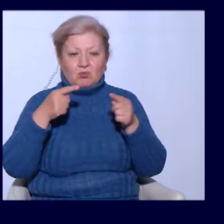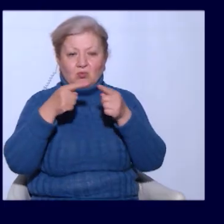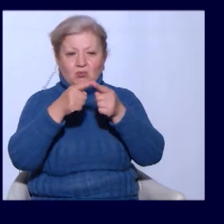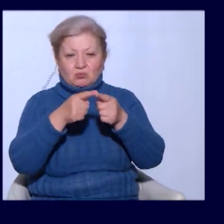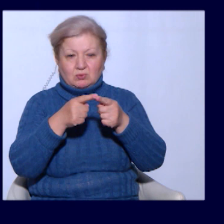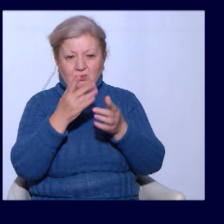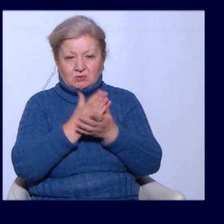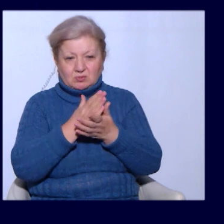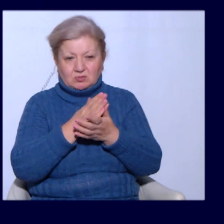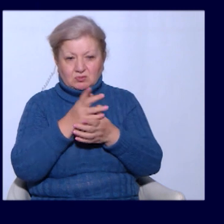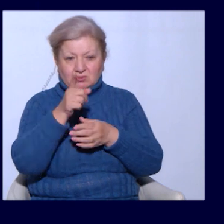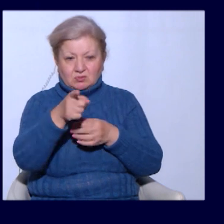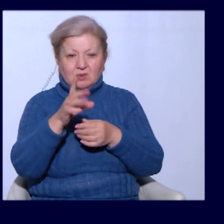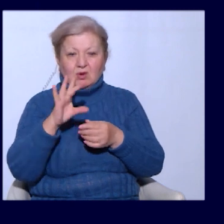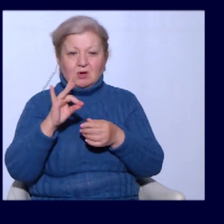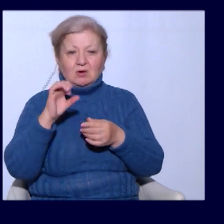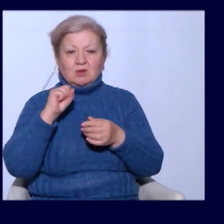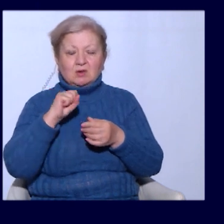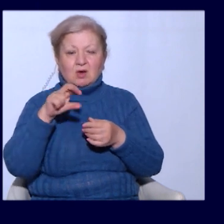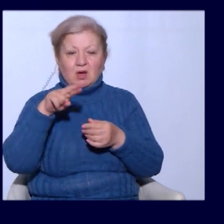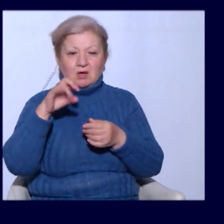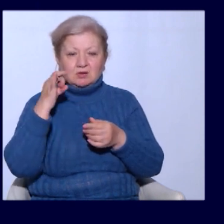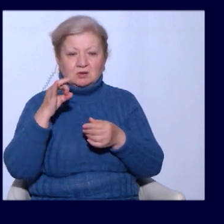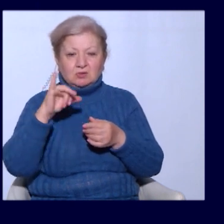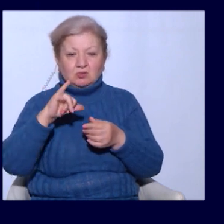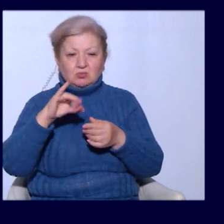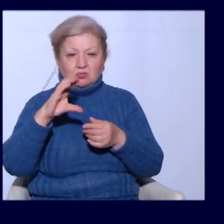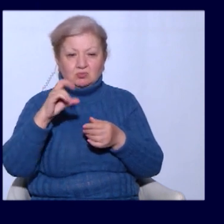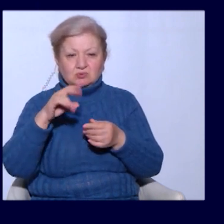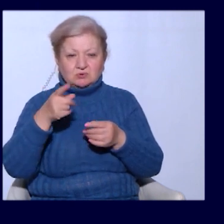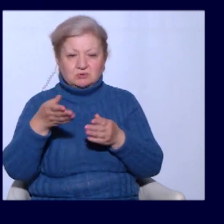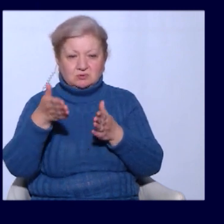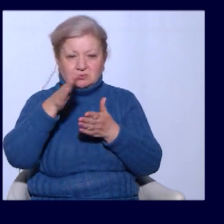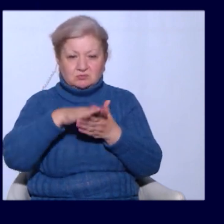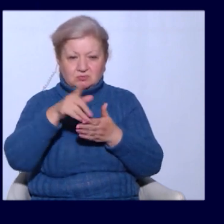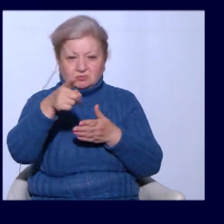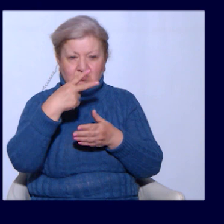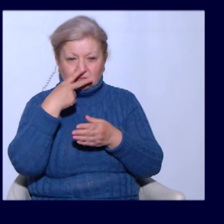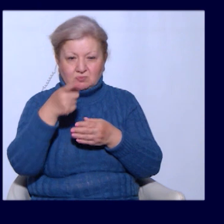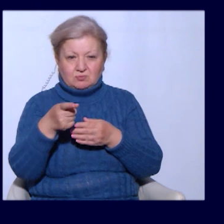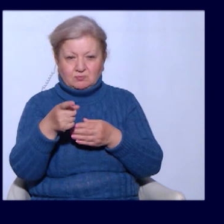ჯერ აი ამ რადიუსის ტოლი მონაკვეთი გადმოვკეცოთ. აი ასე.